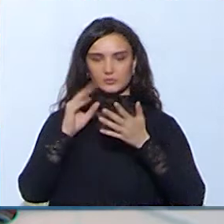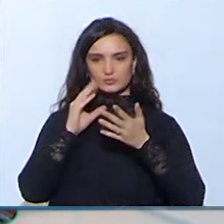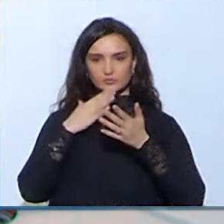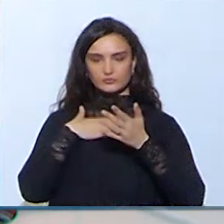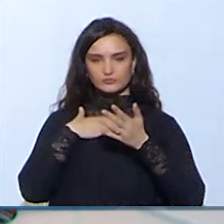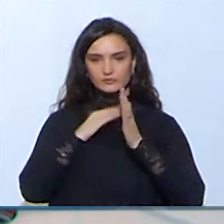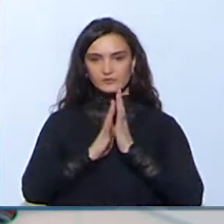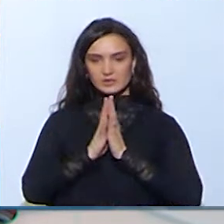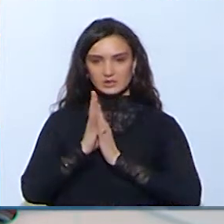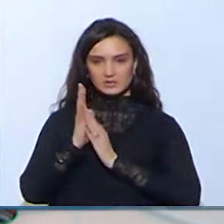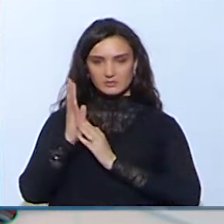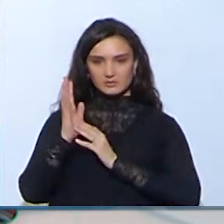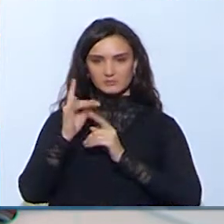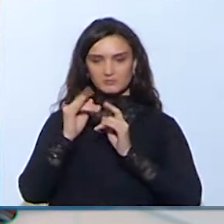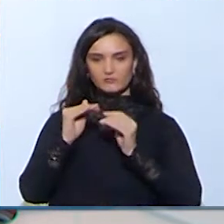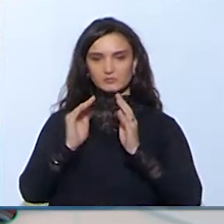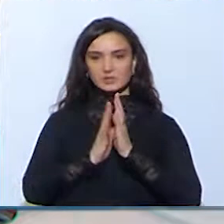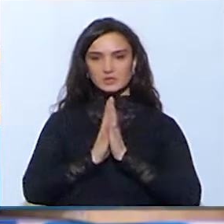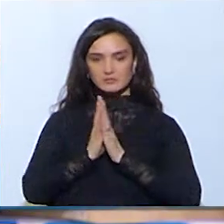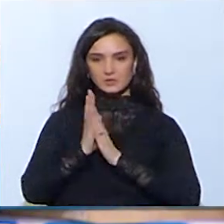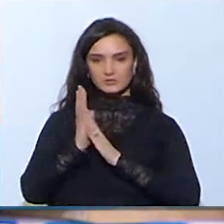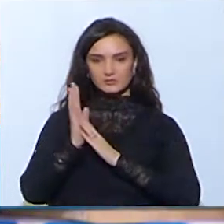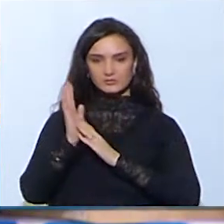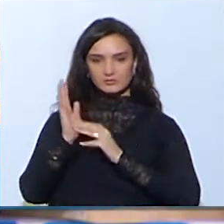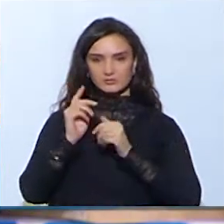როდესაც ჩვენ ვიზრდებით, უბრალოდ ბავშვები იზრდებიან,